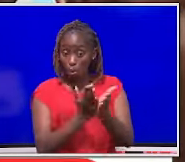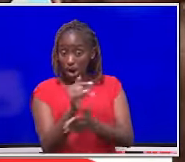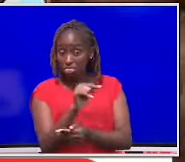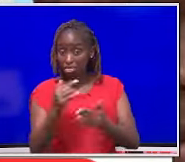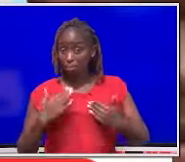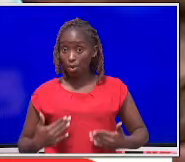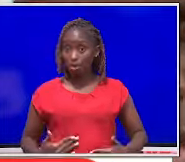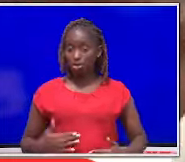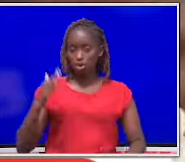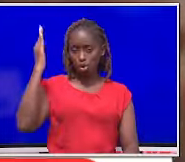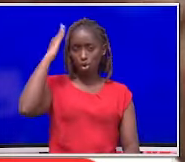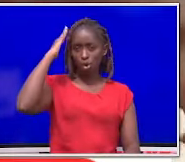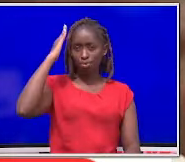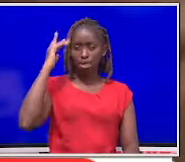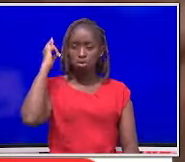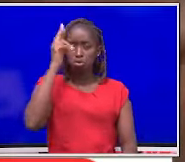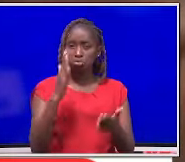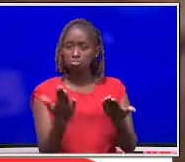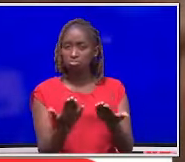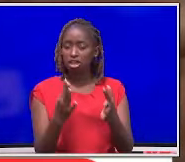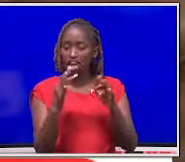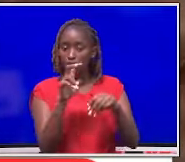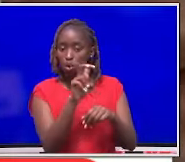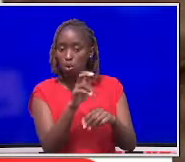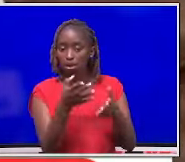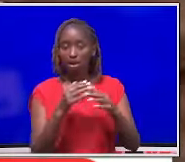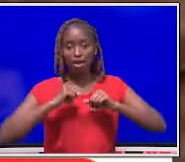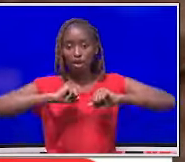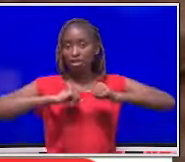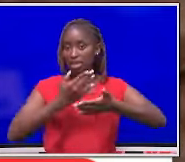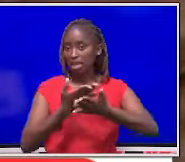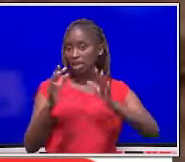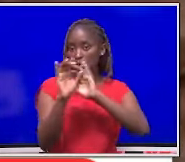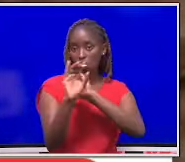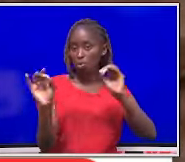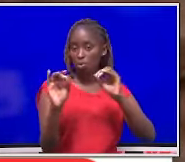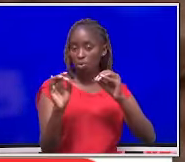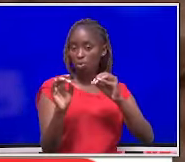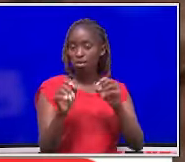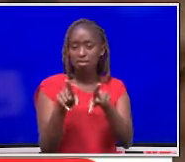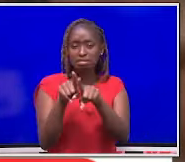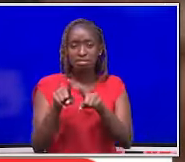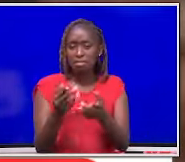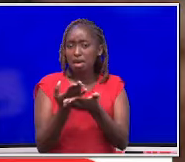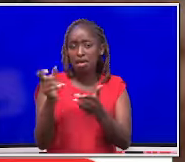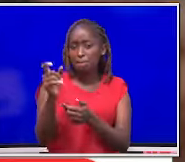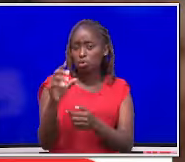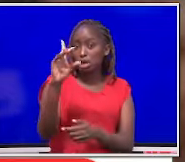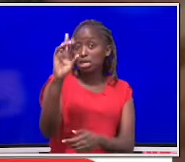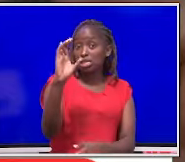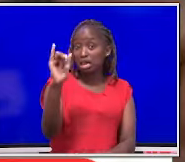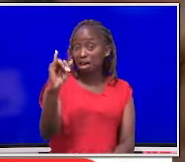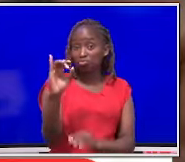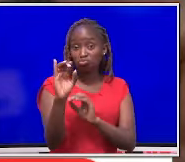gani? Ukiangalia hapa hakuna afisa wa polisi yako hapa. Ni kweli. Ukiangalia saa hii hakuna mtu wote wa DCI yako hapa. Ni sisi